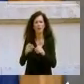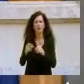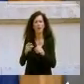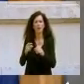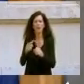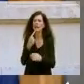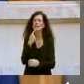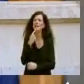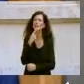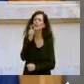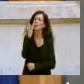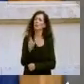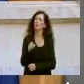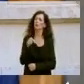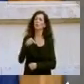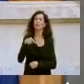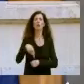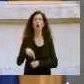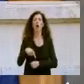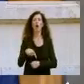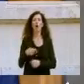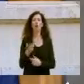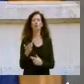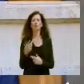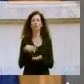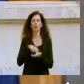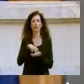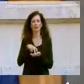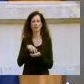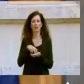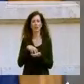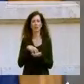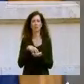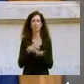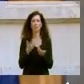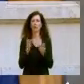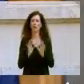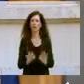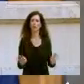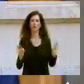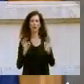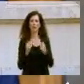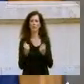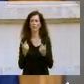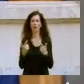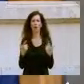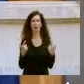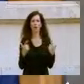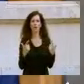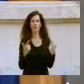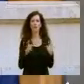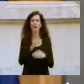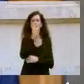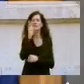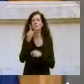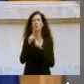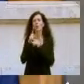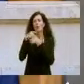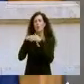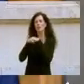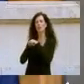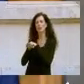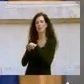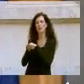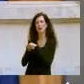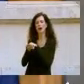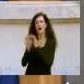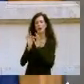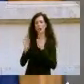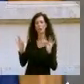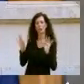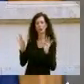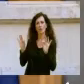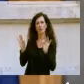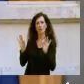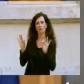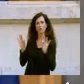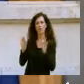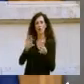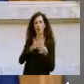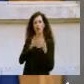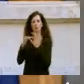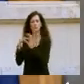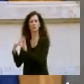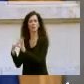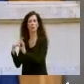inerte sembra ripararsi al riparo da qualsiasi conseguenza ecco perché s'è creato un meccanismo